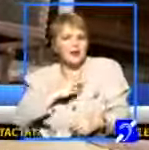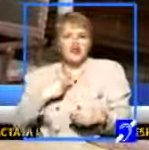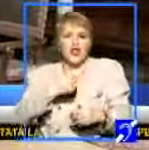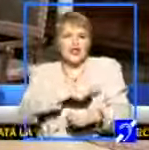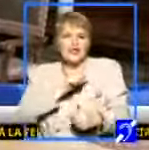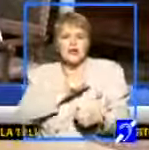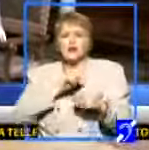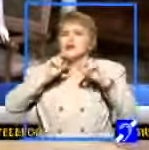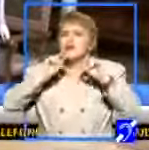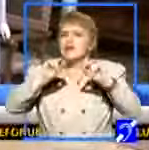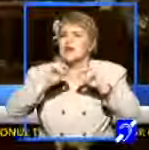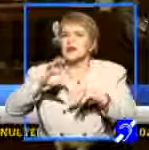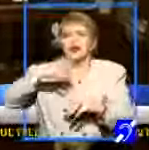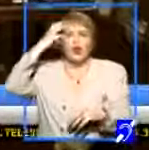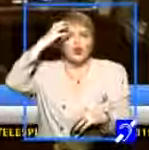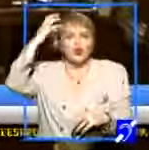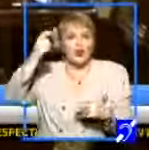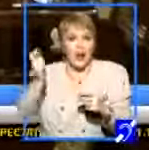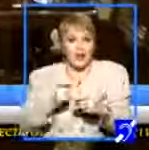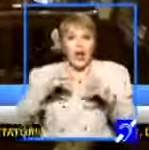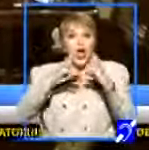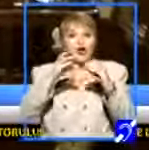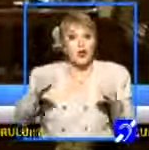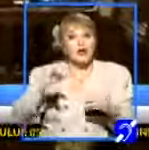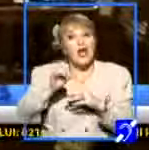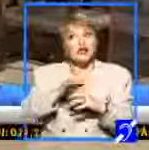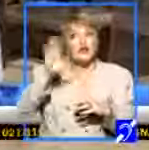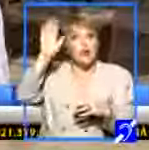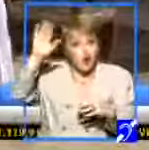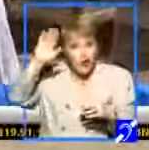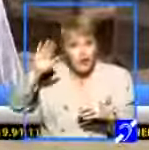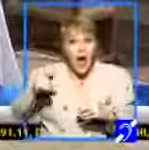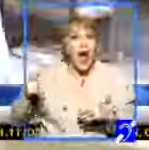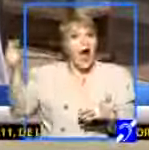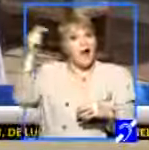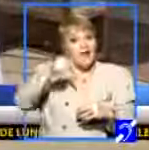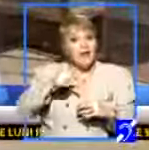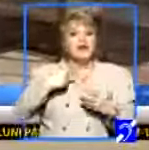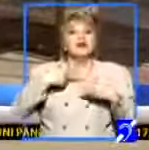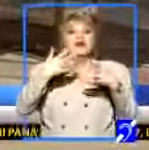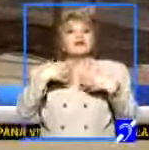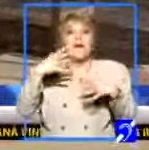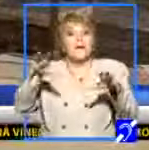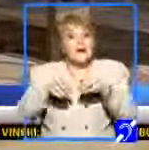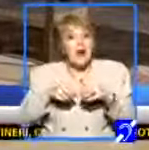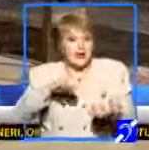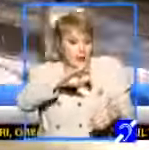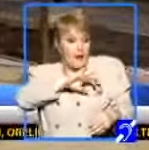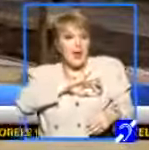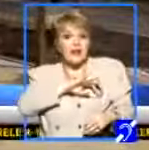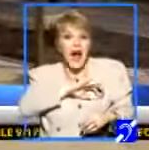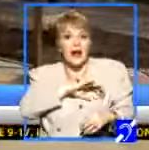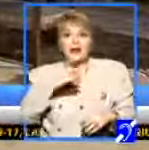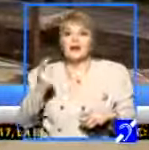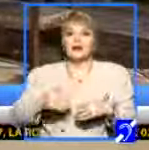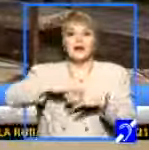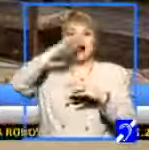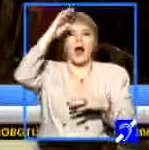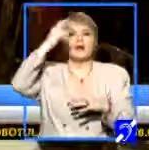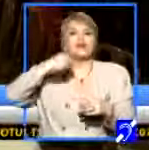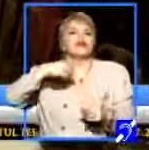instituții de învățământ și cultură din România și Republica Moldova, vor fi decorate și vor primi înaltul patronaj al regelui